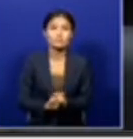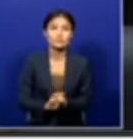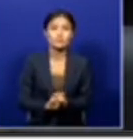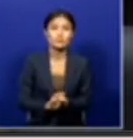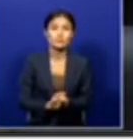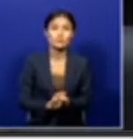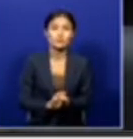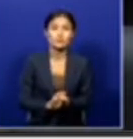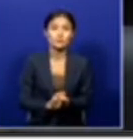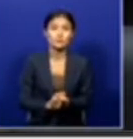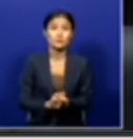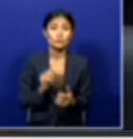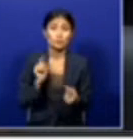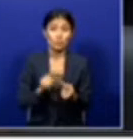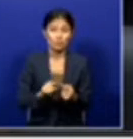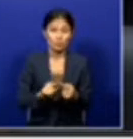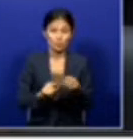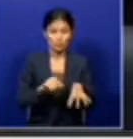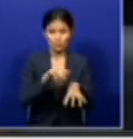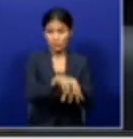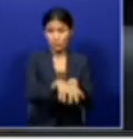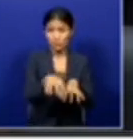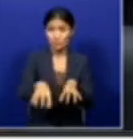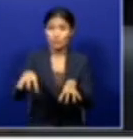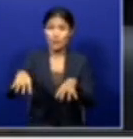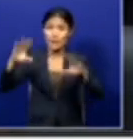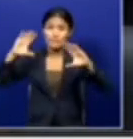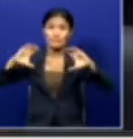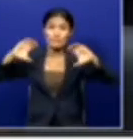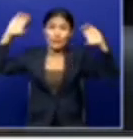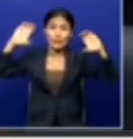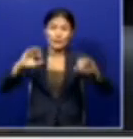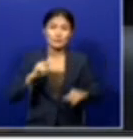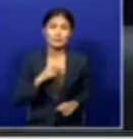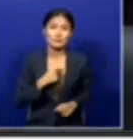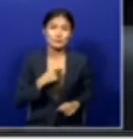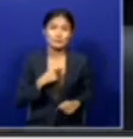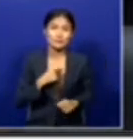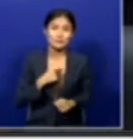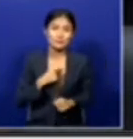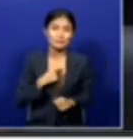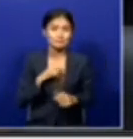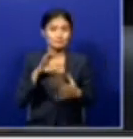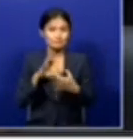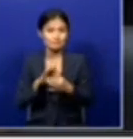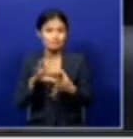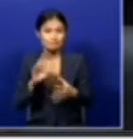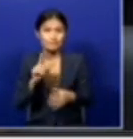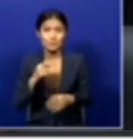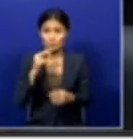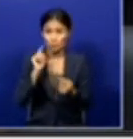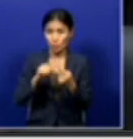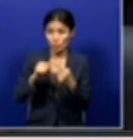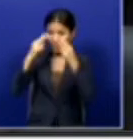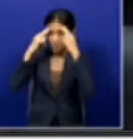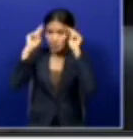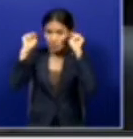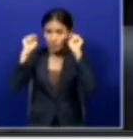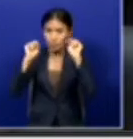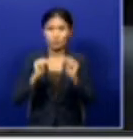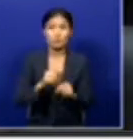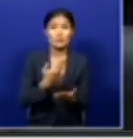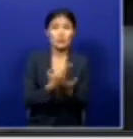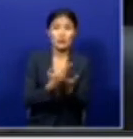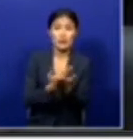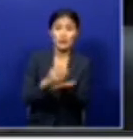ข้องในภาครัฐนะครับไม่ว่าจะเป็นท่านนายกรัฐมนตรีสำนักงบประมา